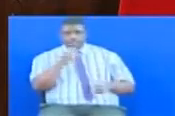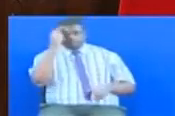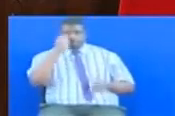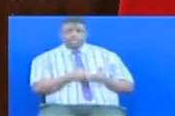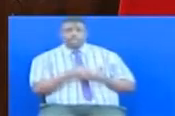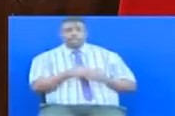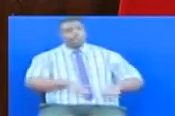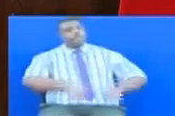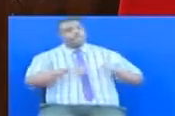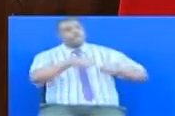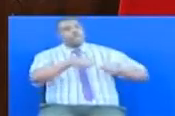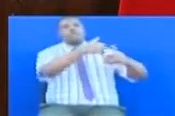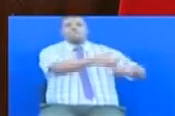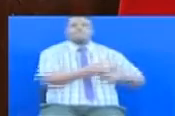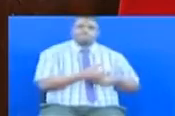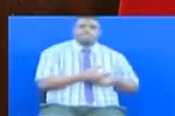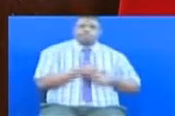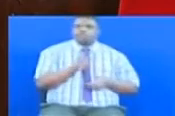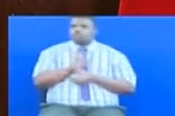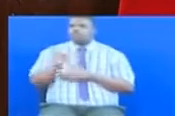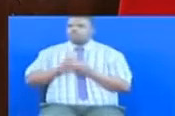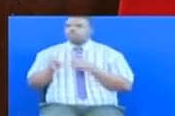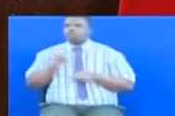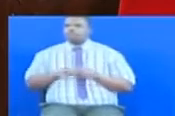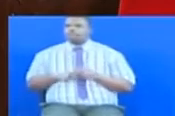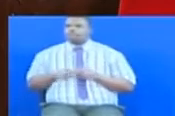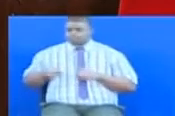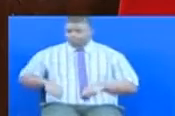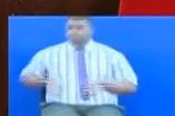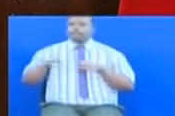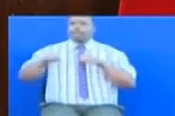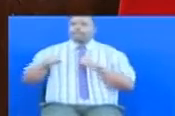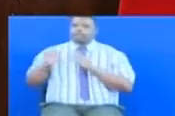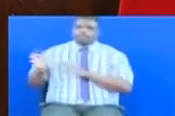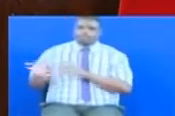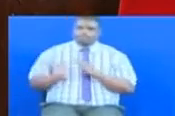madaraka yamepokonywa kwa halmashauri ambazo ndizo mamlaka za upangaji.